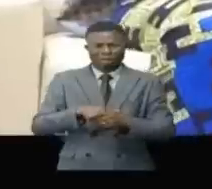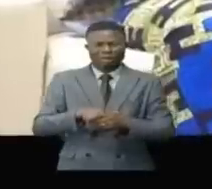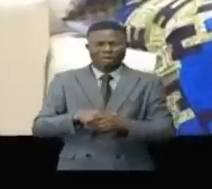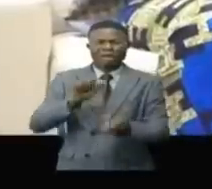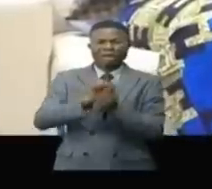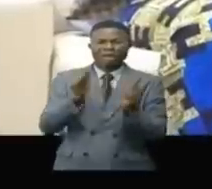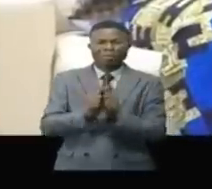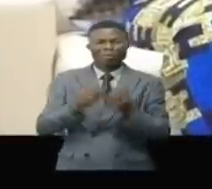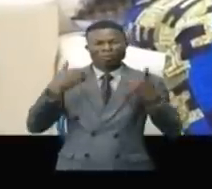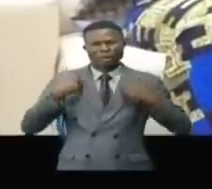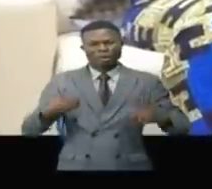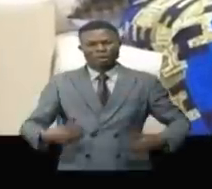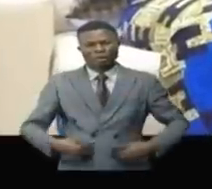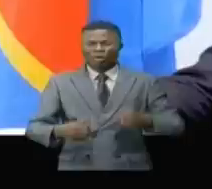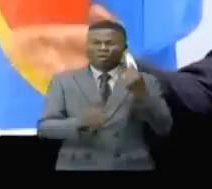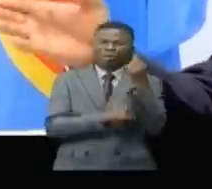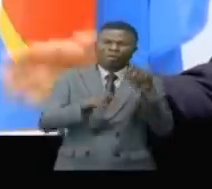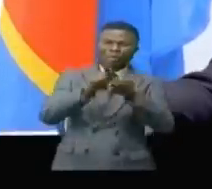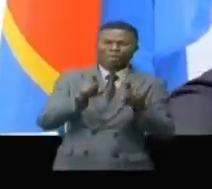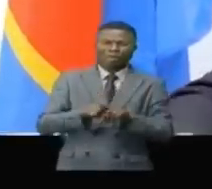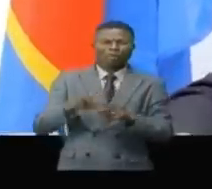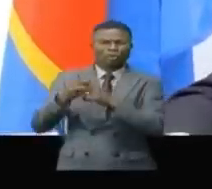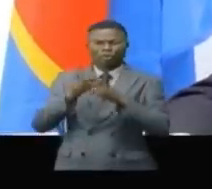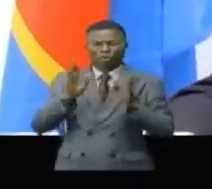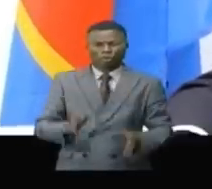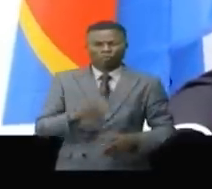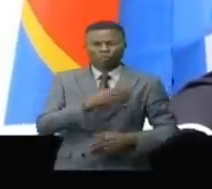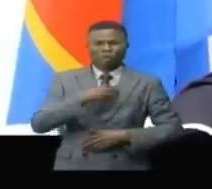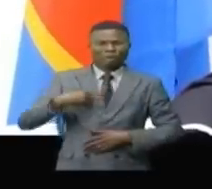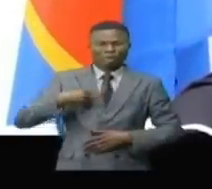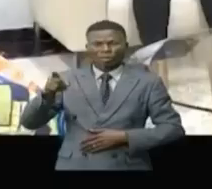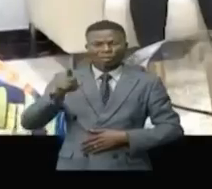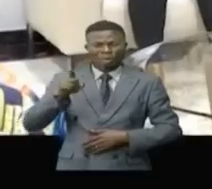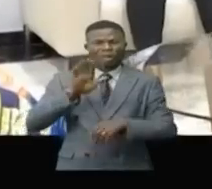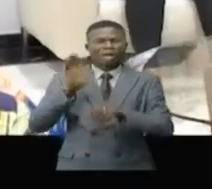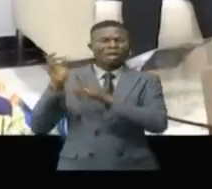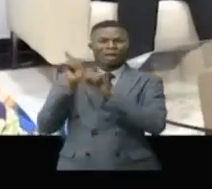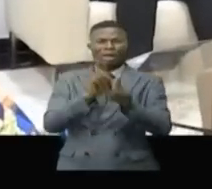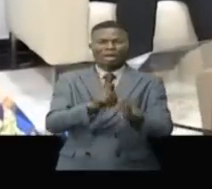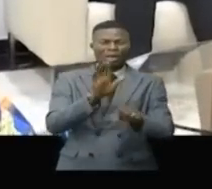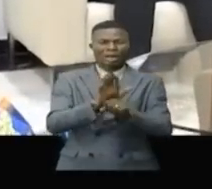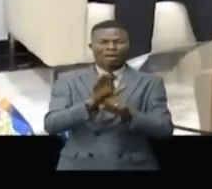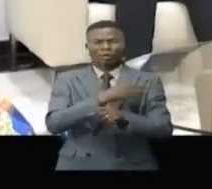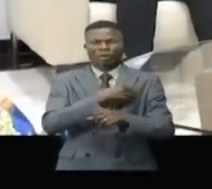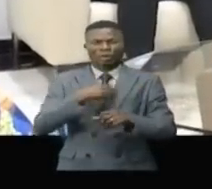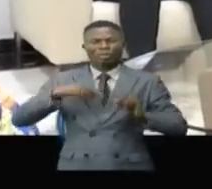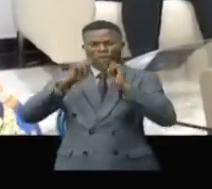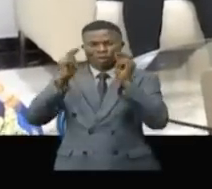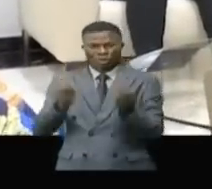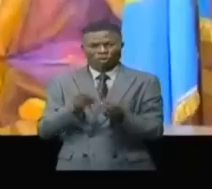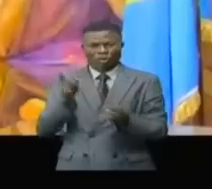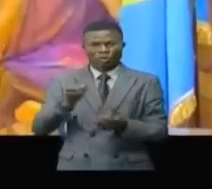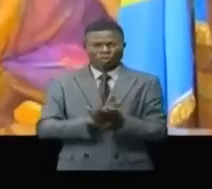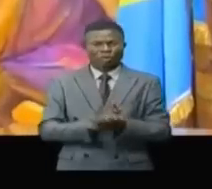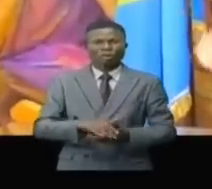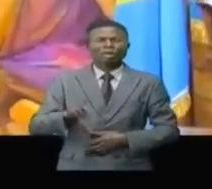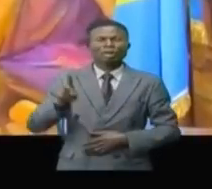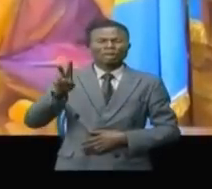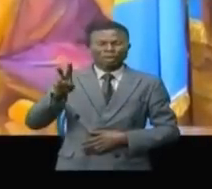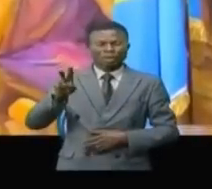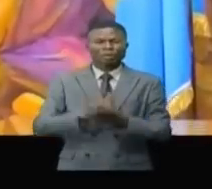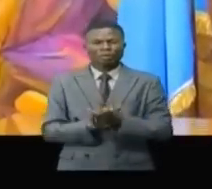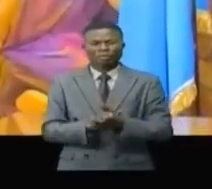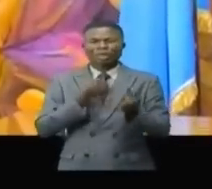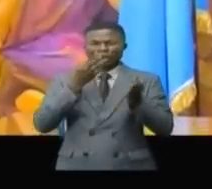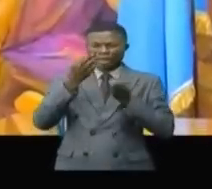sécuritaire. Catherine Samba-Panza, à la tête d'une forte délégation des femmes du réseau dénommé Wise Women, a